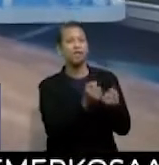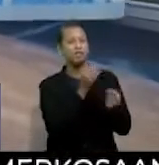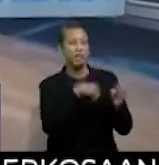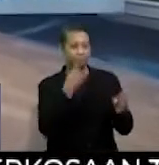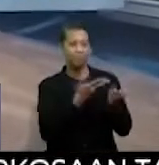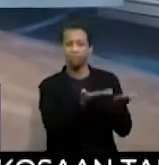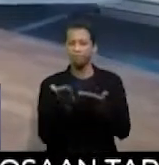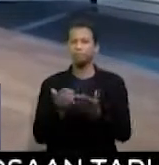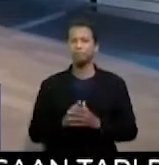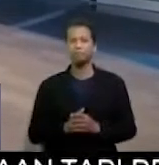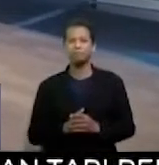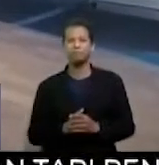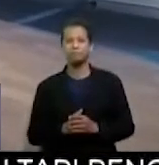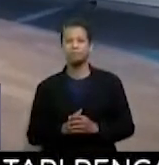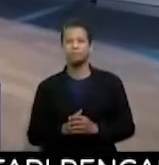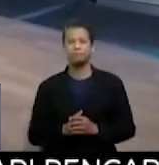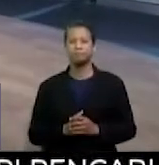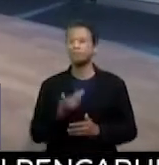Siang, Mas Tommy, Mas Edwin.